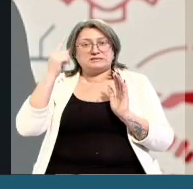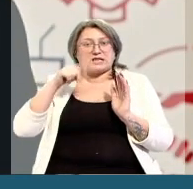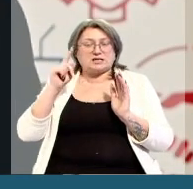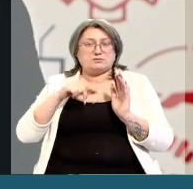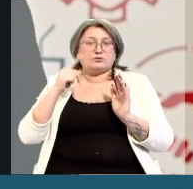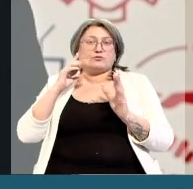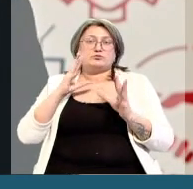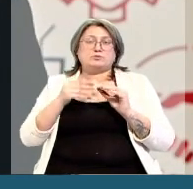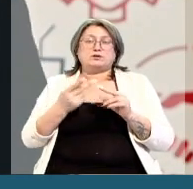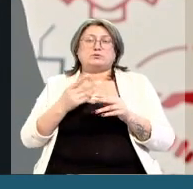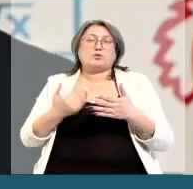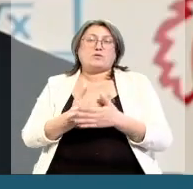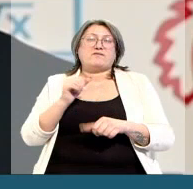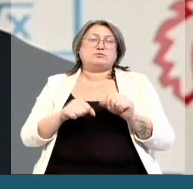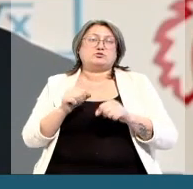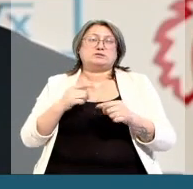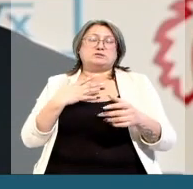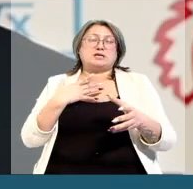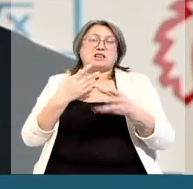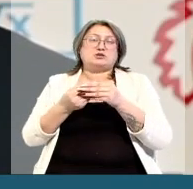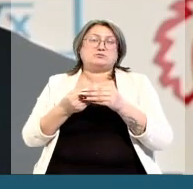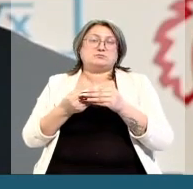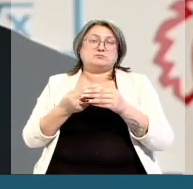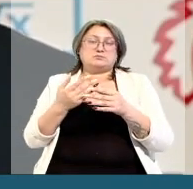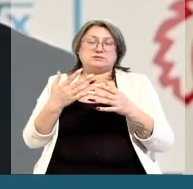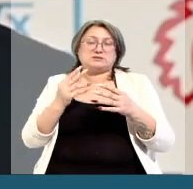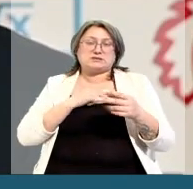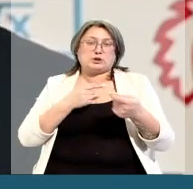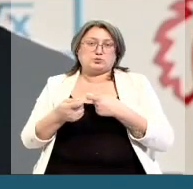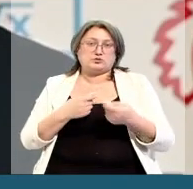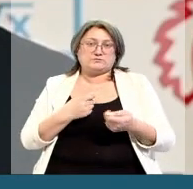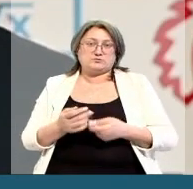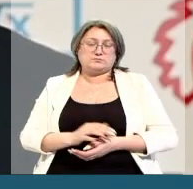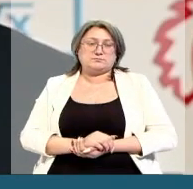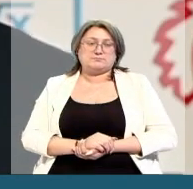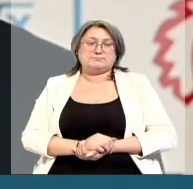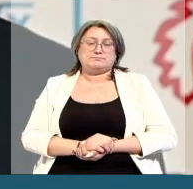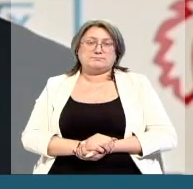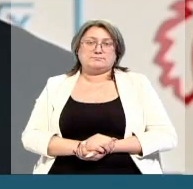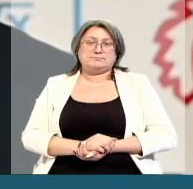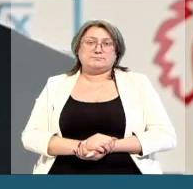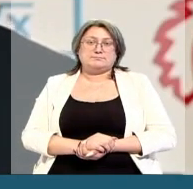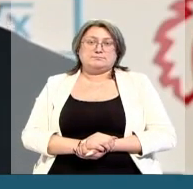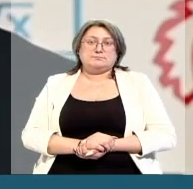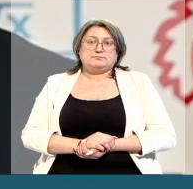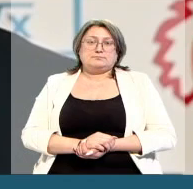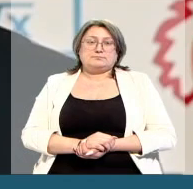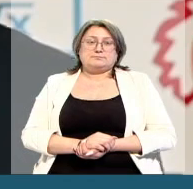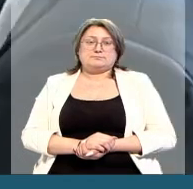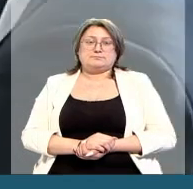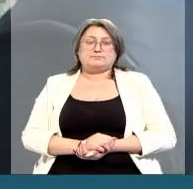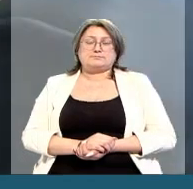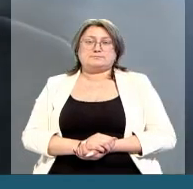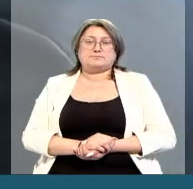жұмысын жасаған көрсетіп бөлісіп жатыр. Жалпы бұл біздің ұжымға жаңа бір серпініс береді деп